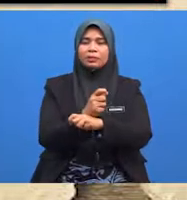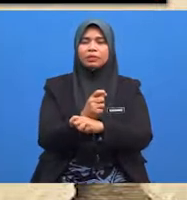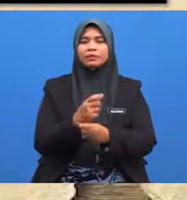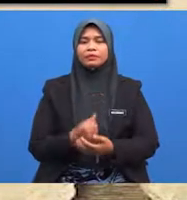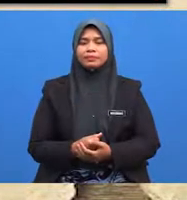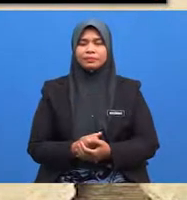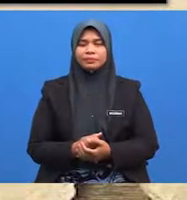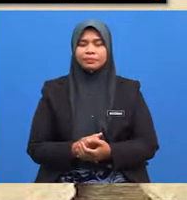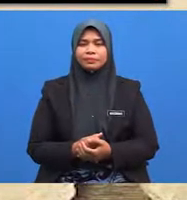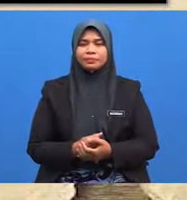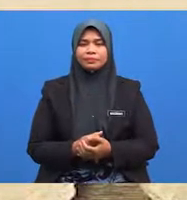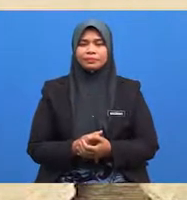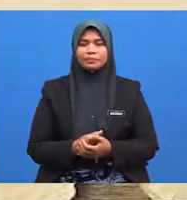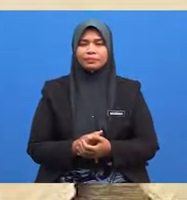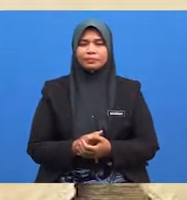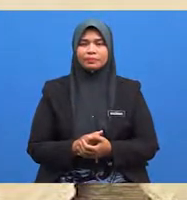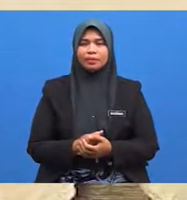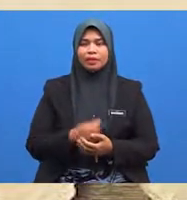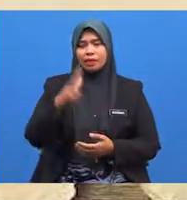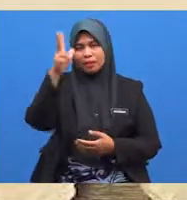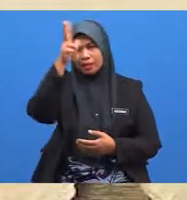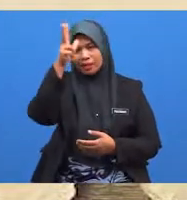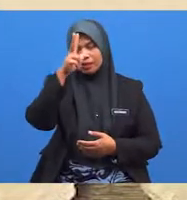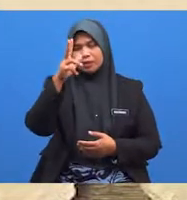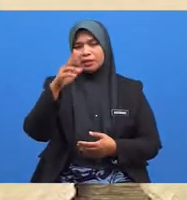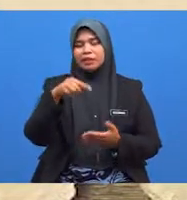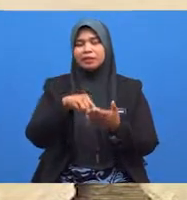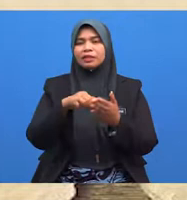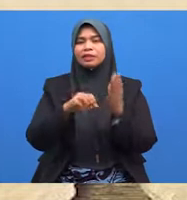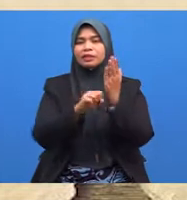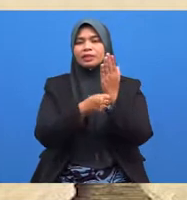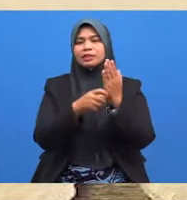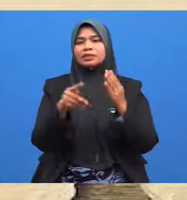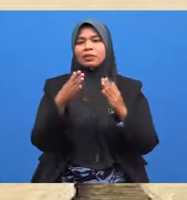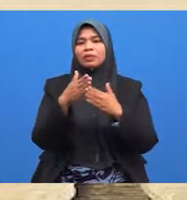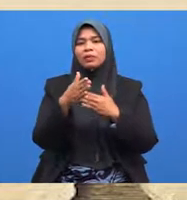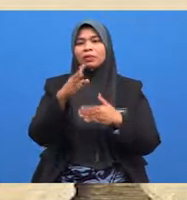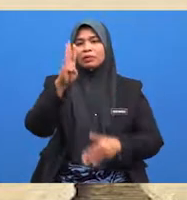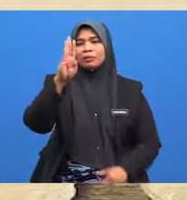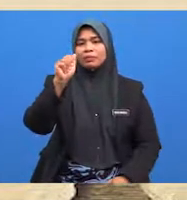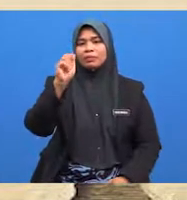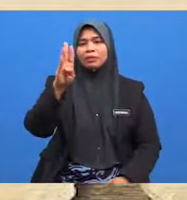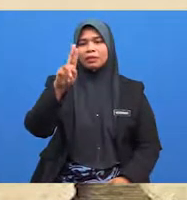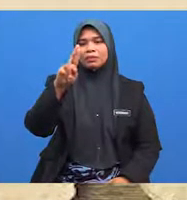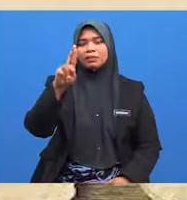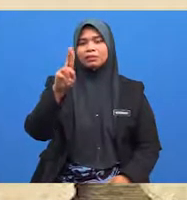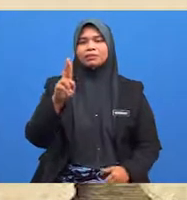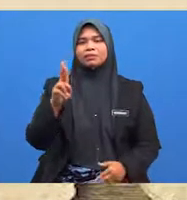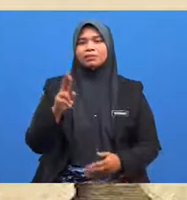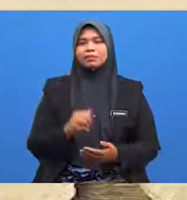itu sendiri. Kerajaan Mughal diasaskan oleh Babur atau Zahiruddin